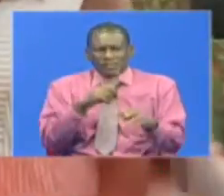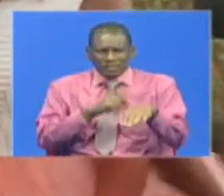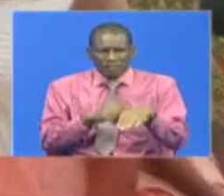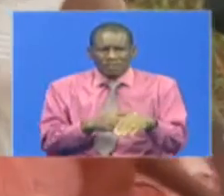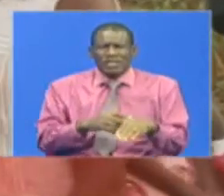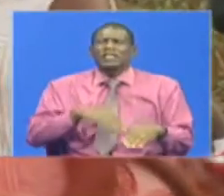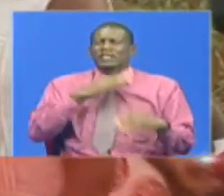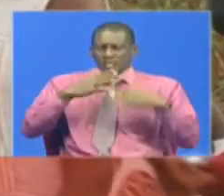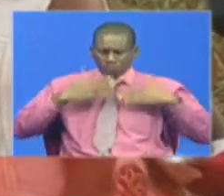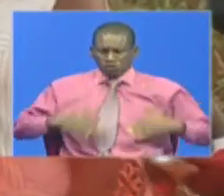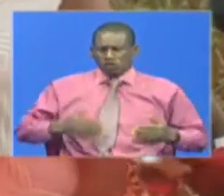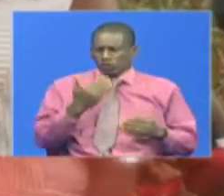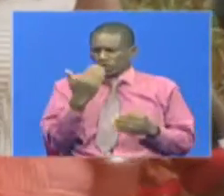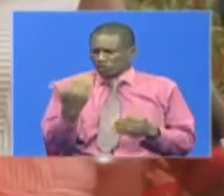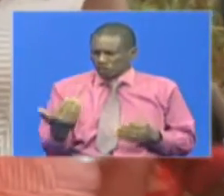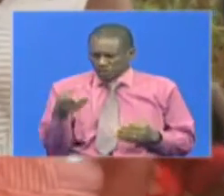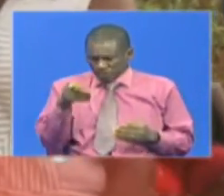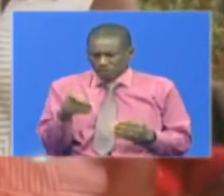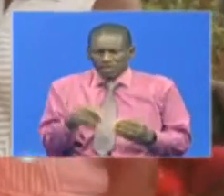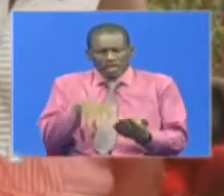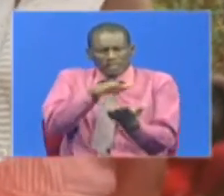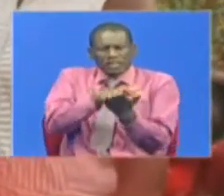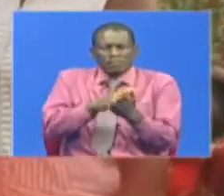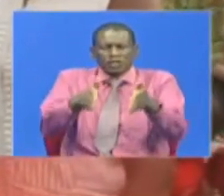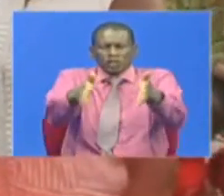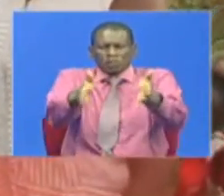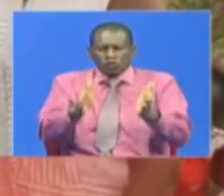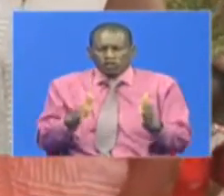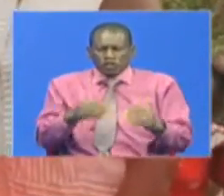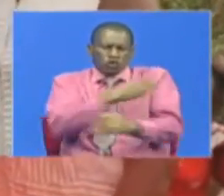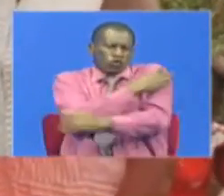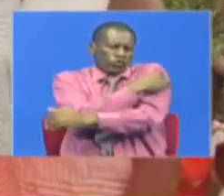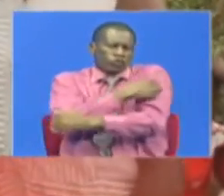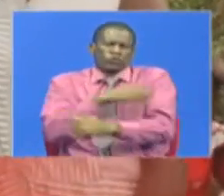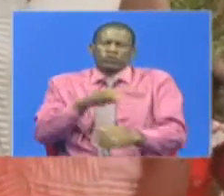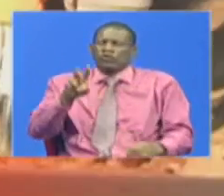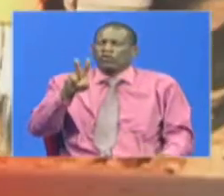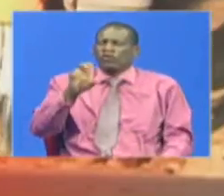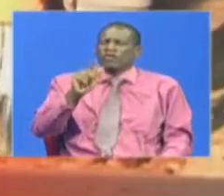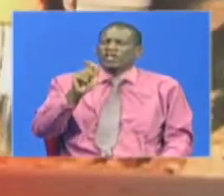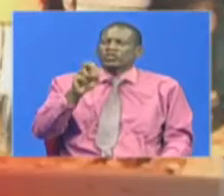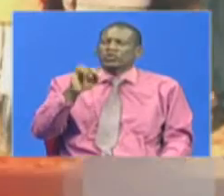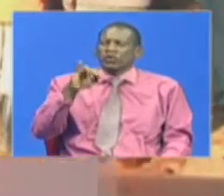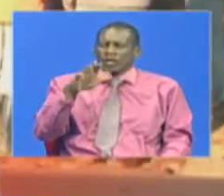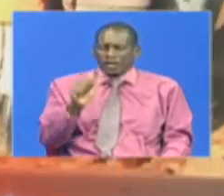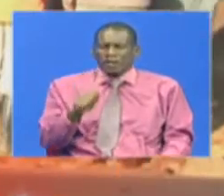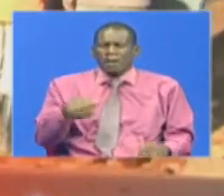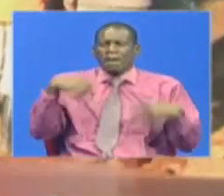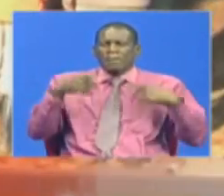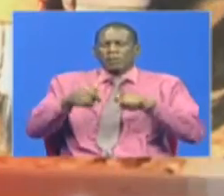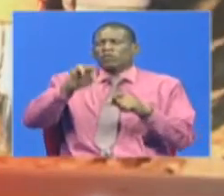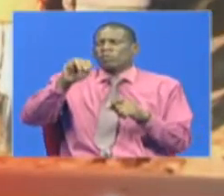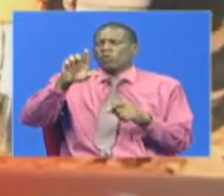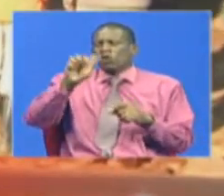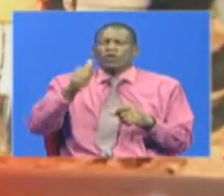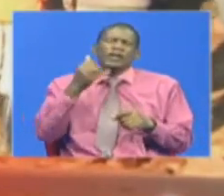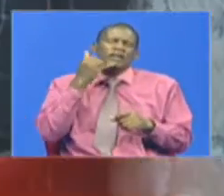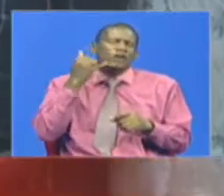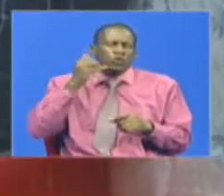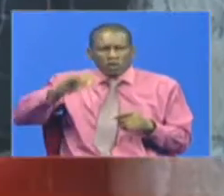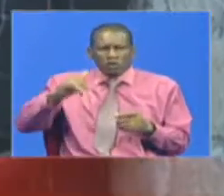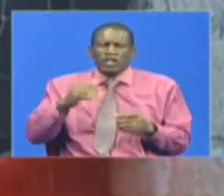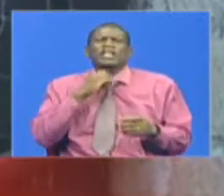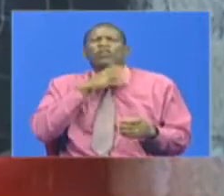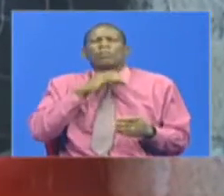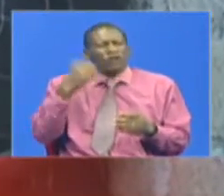wa mtoto unahifadhiwa katika chumba cha maiti cha hospitali ya Victoria. Wakazi wa Molo, kaunti ya Nakuru, wamelalamikia